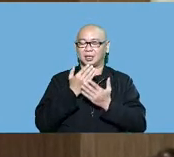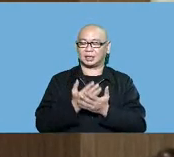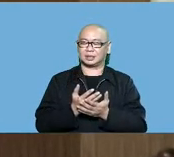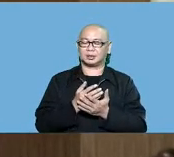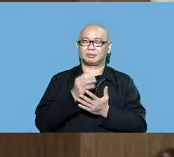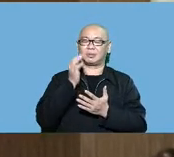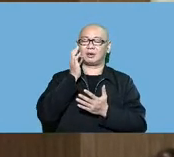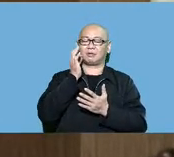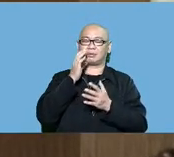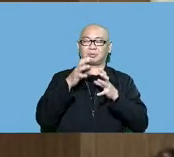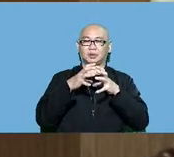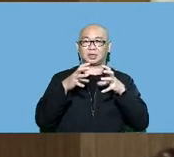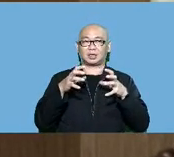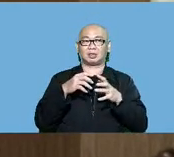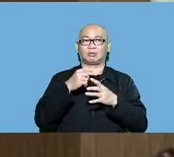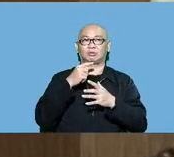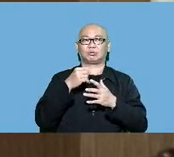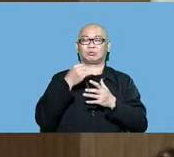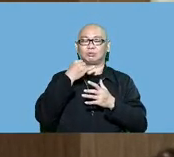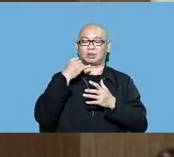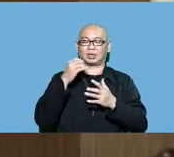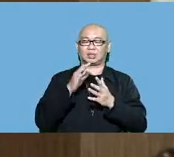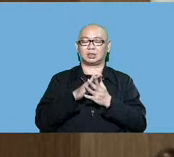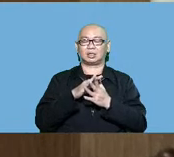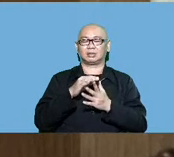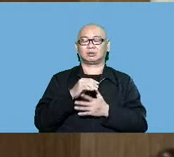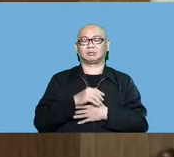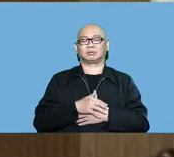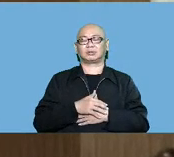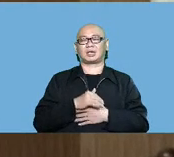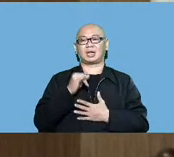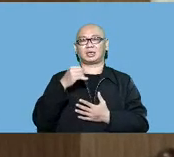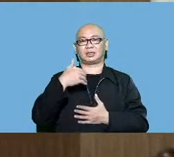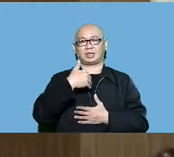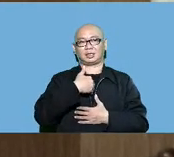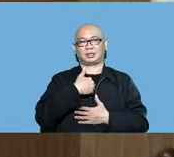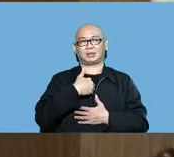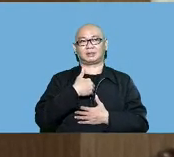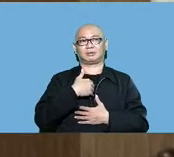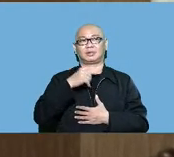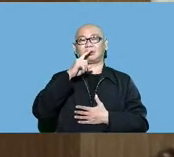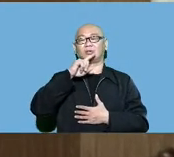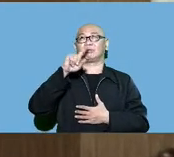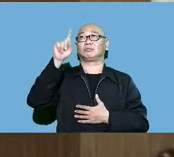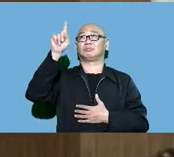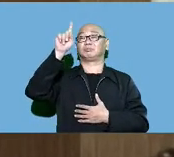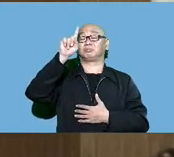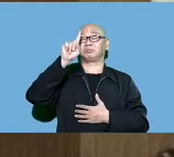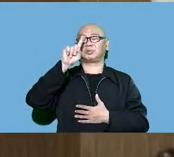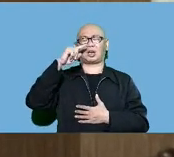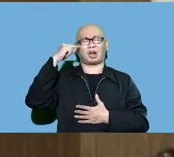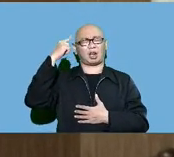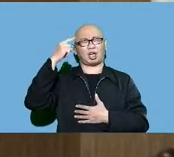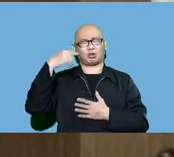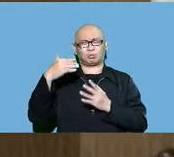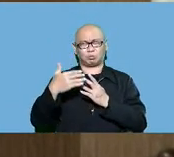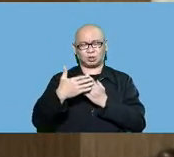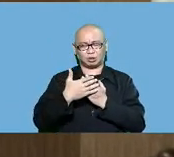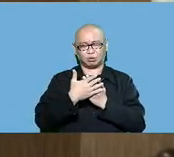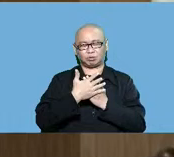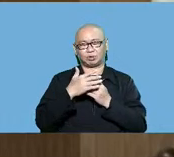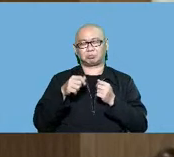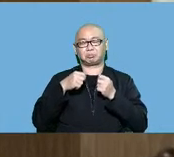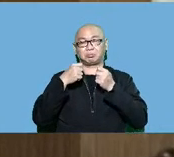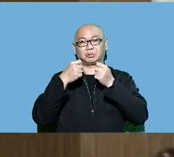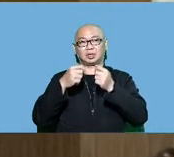Mohon maaf yang sebesar-besarnya atas kekurangan dan kekhilafan. Semoga Allah Subhanahu wa taala selalu melindungi dan melimpahkan rahmat dan hidayah-Nya